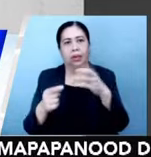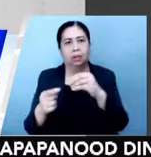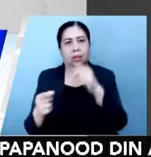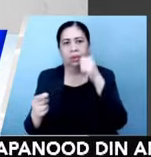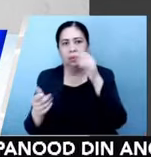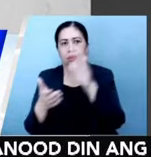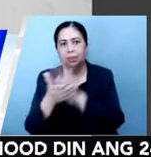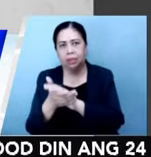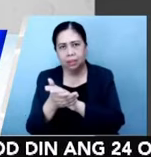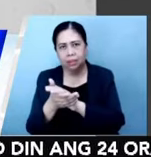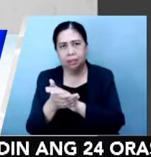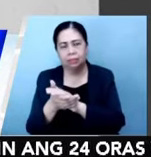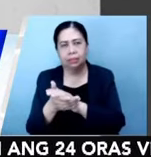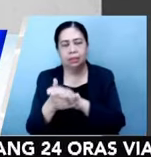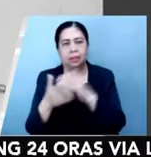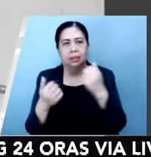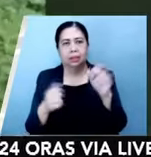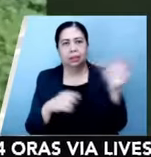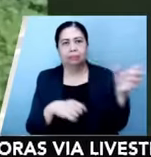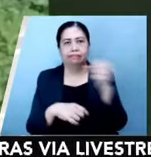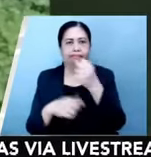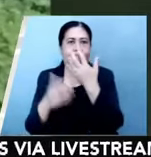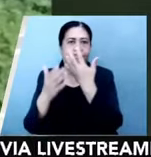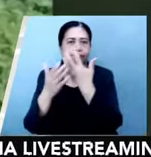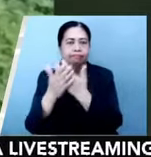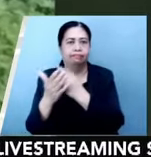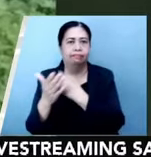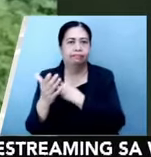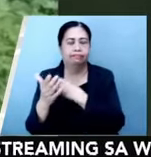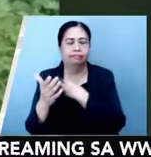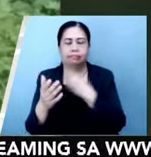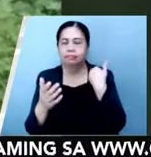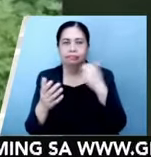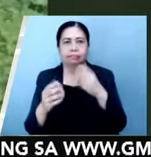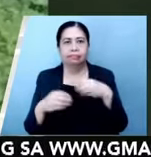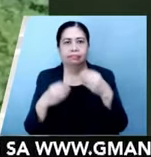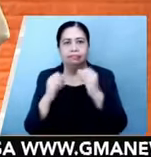Nasa kustodiya na ng pulis ang suspect na tumanggi magbigay ng pahayag.